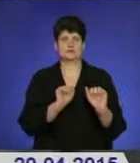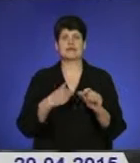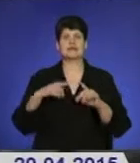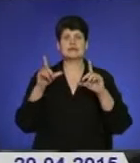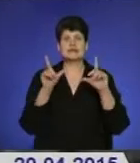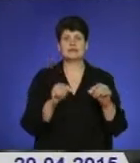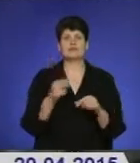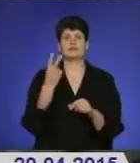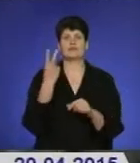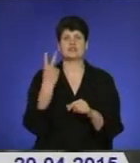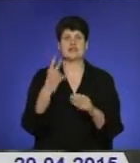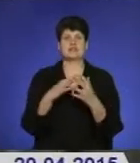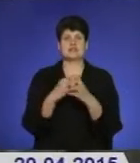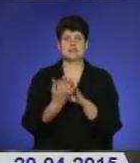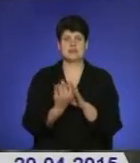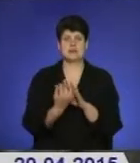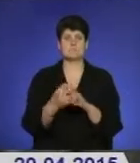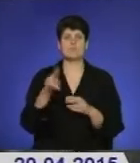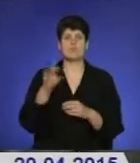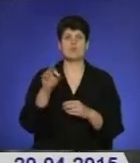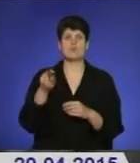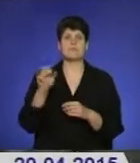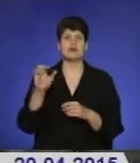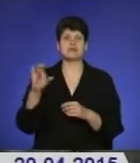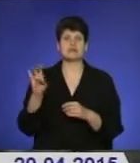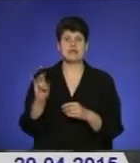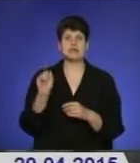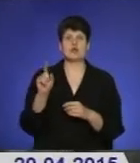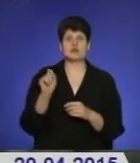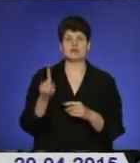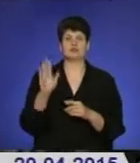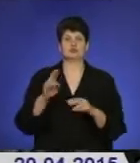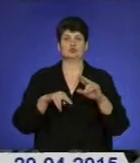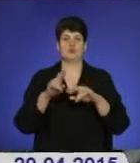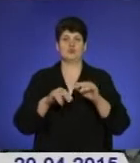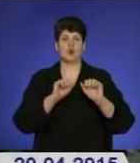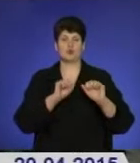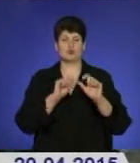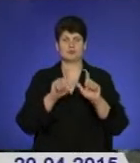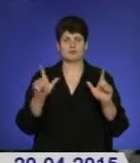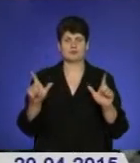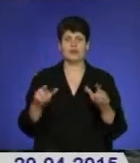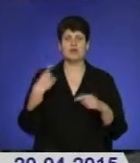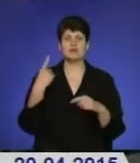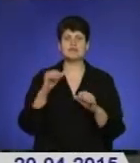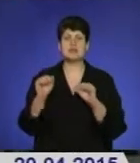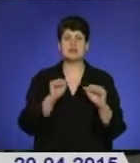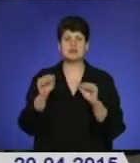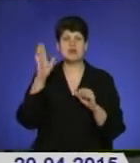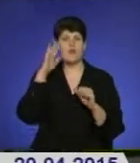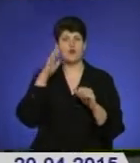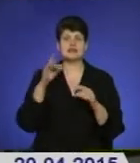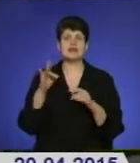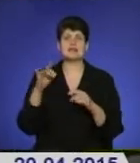два села, Попасне і Золоте, і відповідно будемо будувати оборонні споруди. Обласне управління водних ресурсів надає